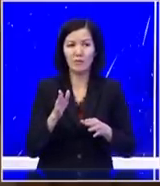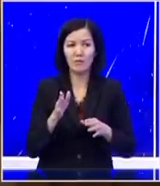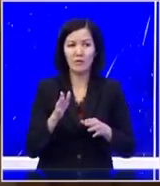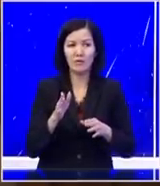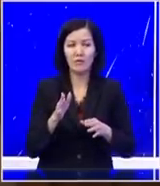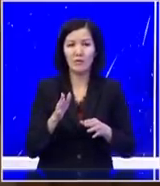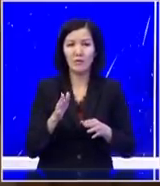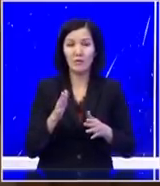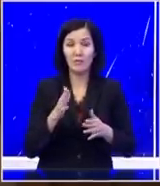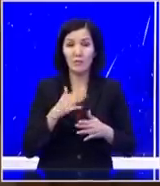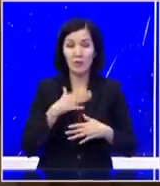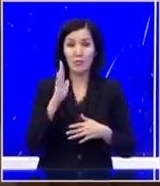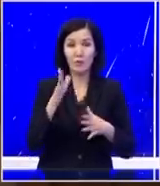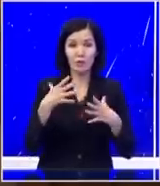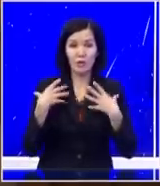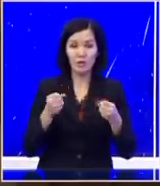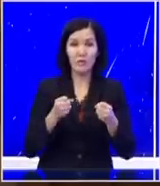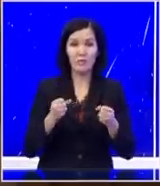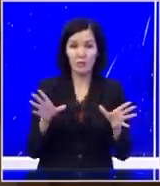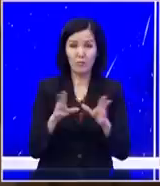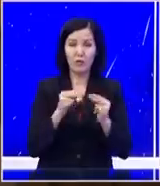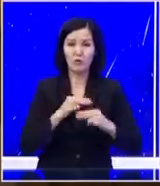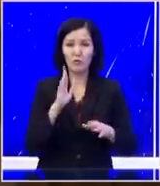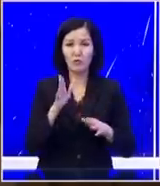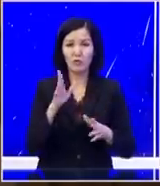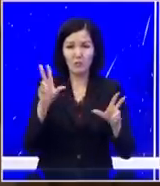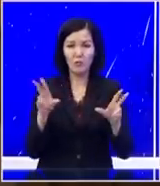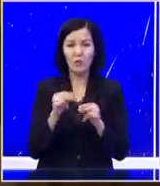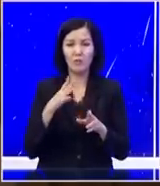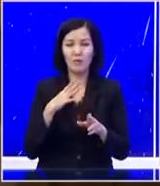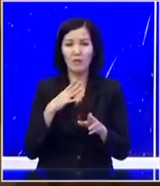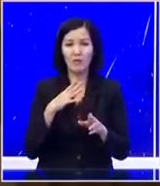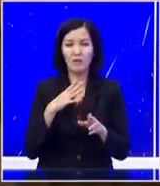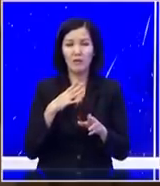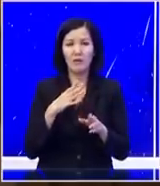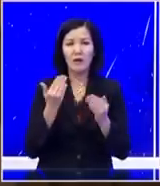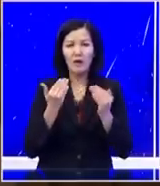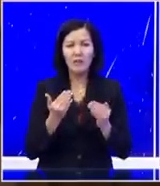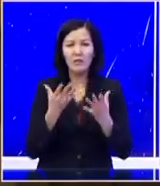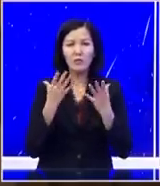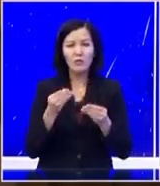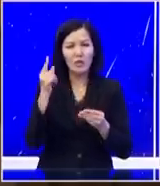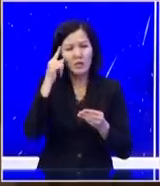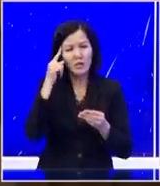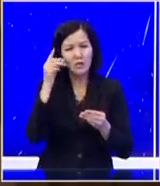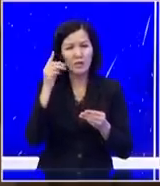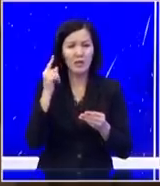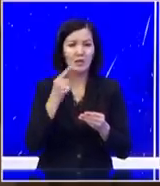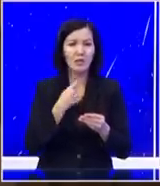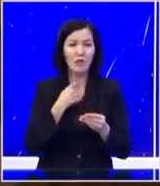сдамся, мен әлі қасыңызда боламын, жұмыс істеймін деп сөйтіп айтты. Досық бол, сол несі,